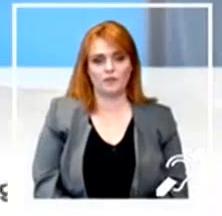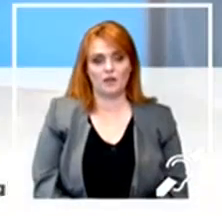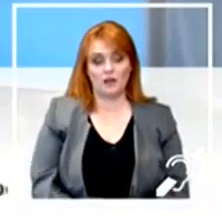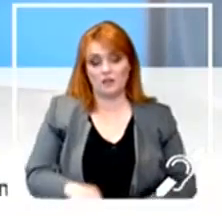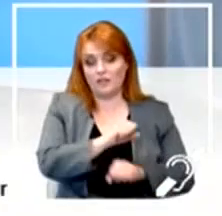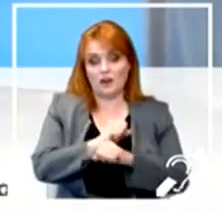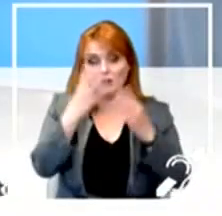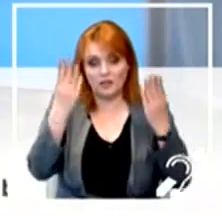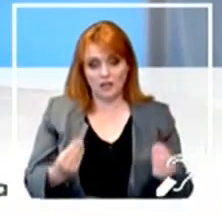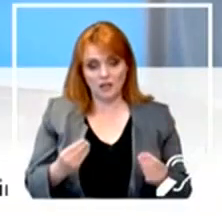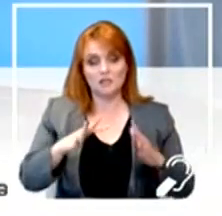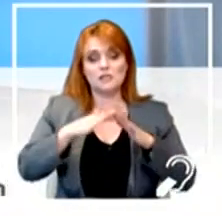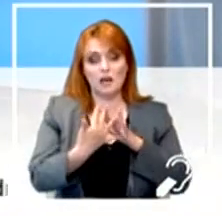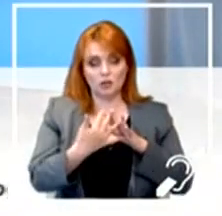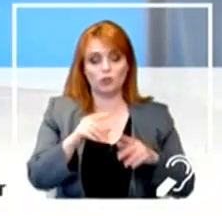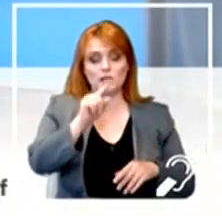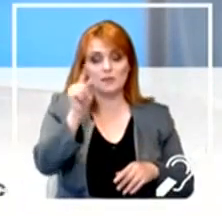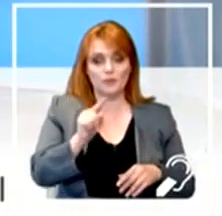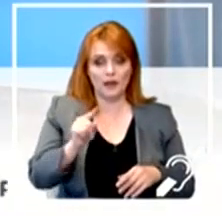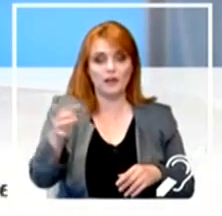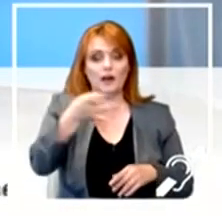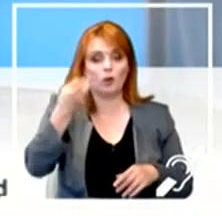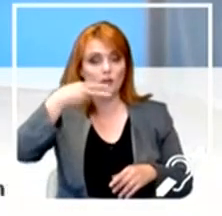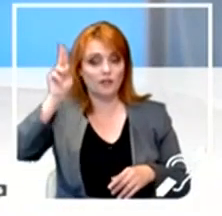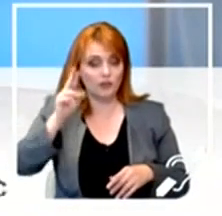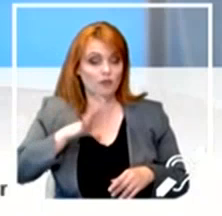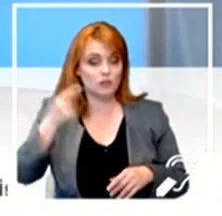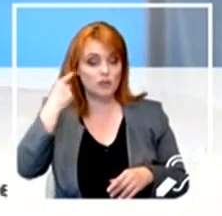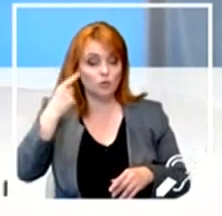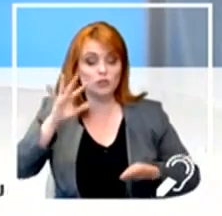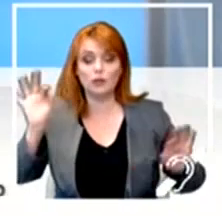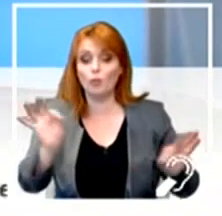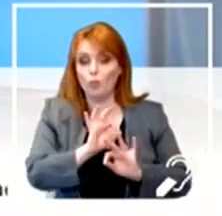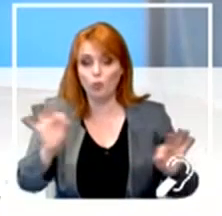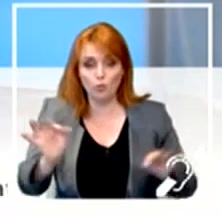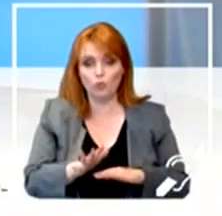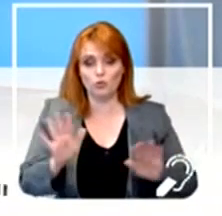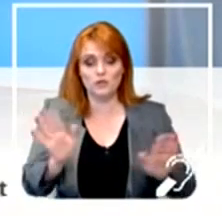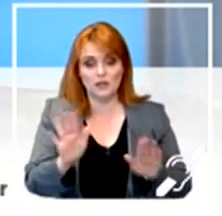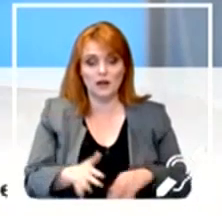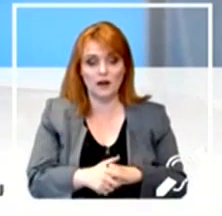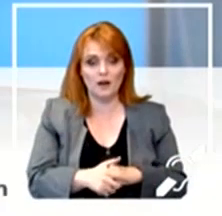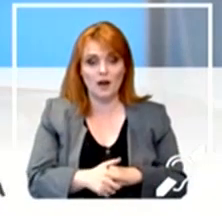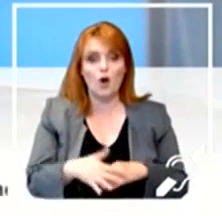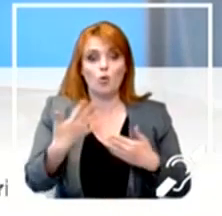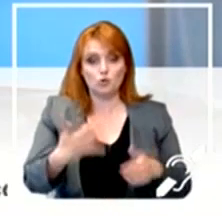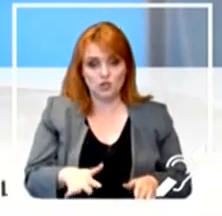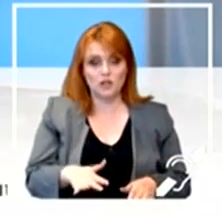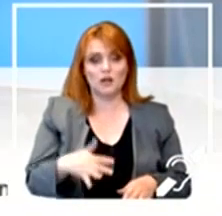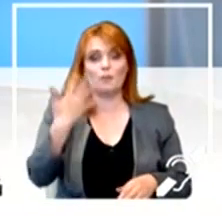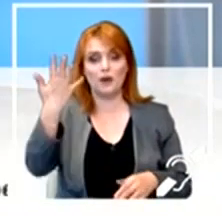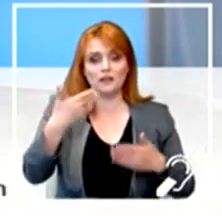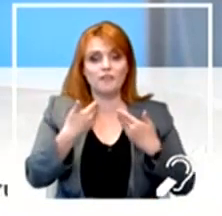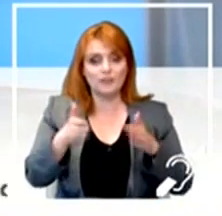În acest weekend, în satul Zembreni, raionul Ialoveni, a răsunat muzică de fanfară. Cea de-a 16-a ediție a Festivalului Internațional